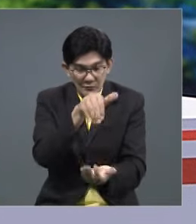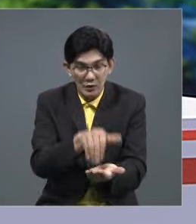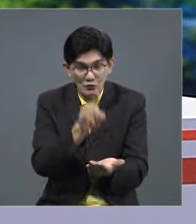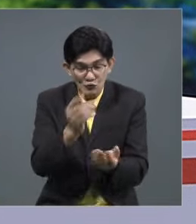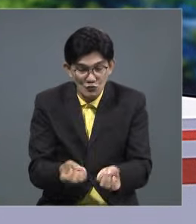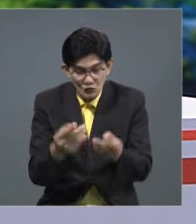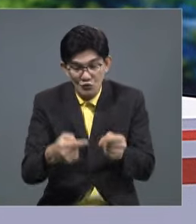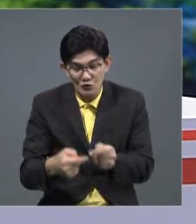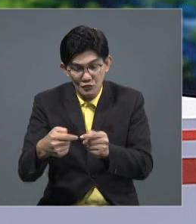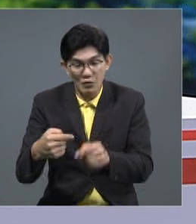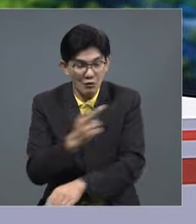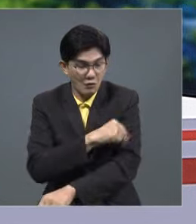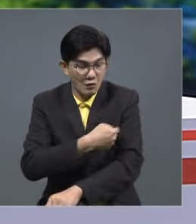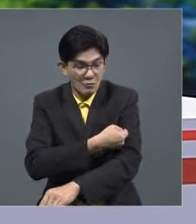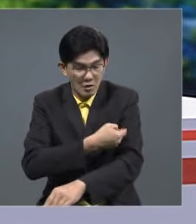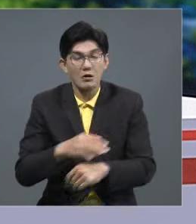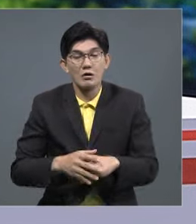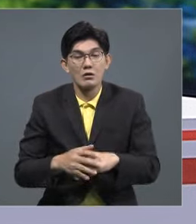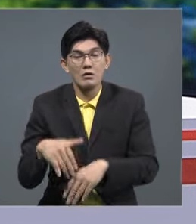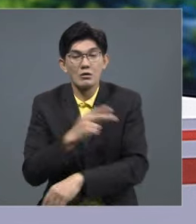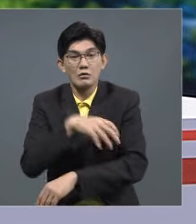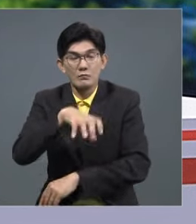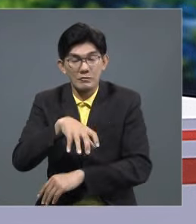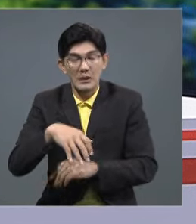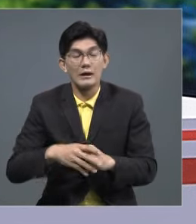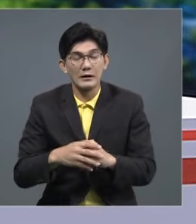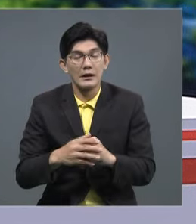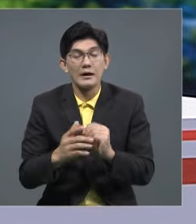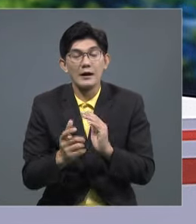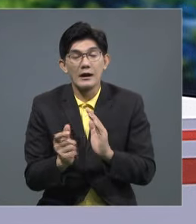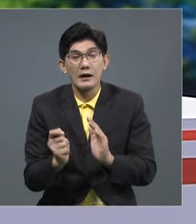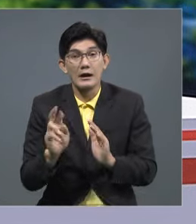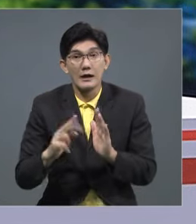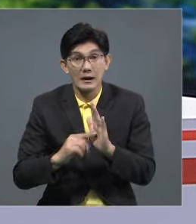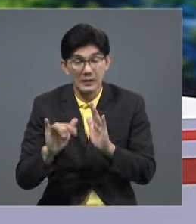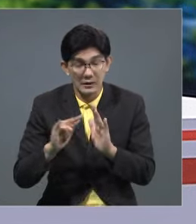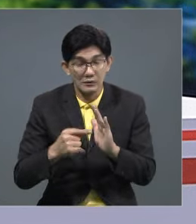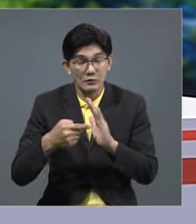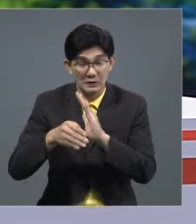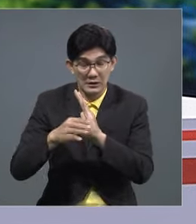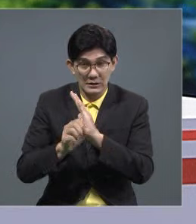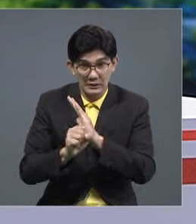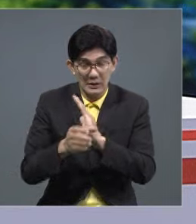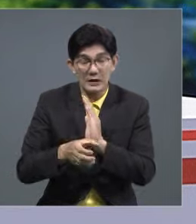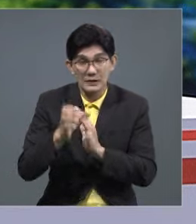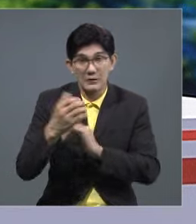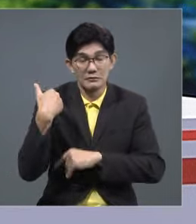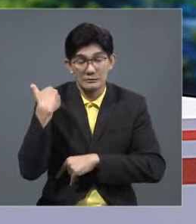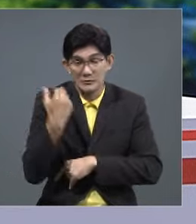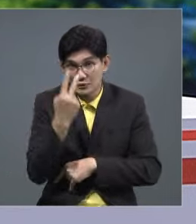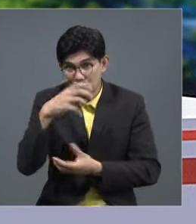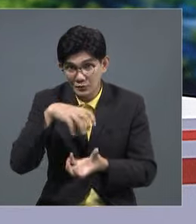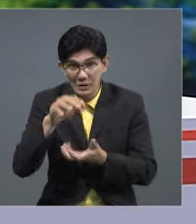อแล้วก็งานสาธารณสุขชายแดนที่โรงพยาบาลอรัญญประเทศจังหวัดสระแก้วด้วยนะคะติดตามได้จากคุณสิรินทิพย์ประทุมค่ะ